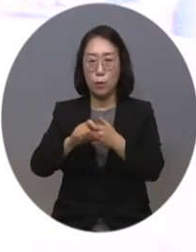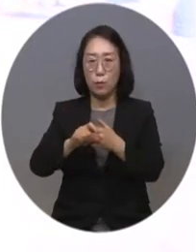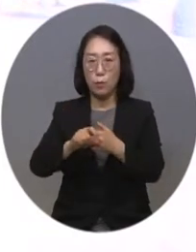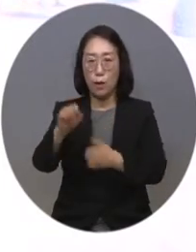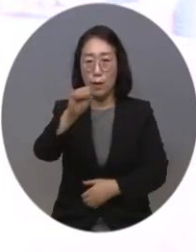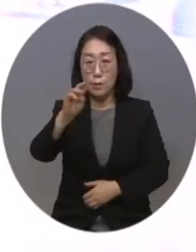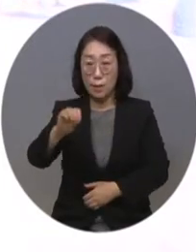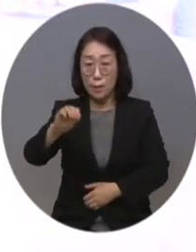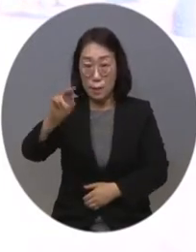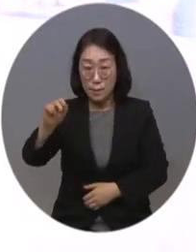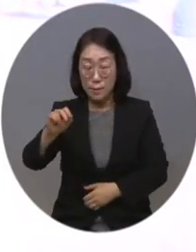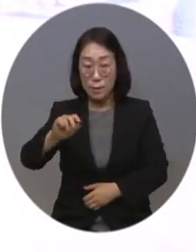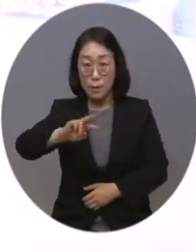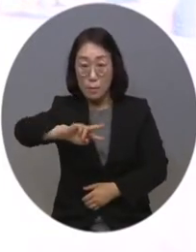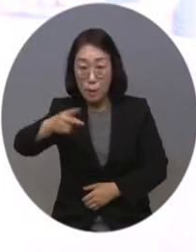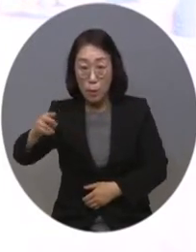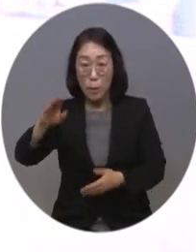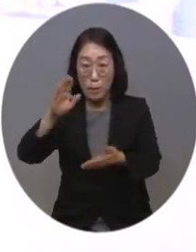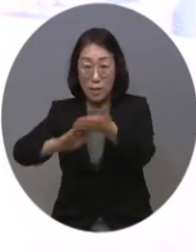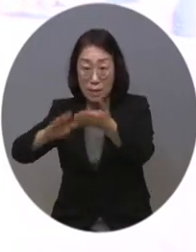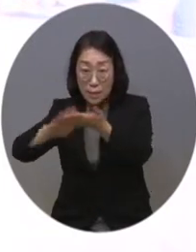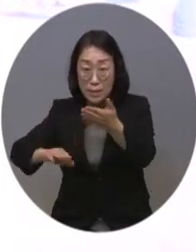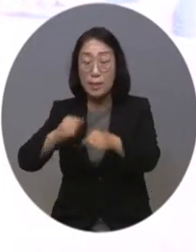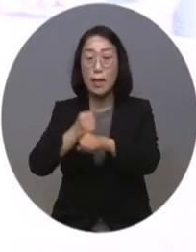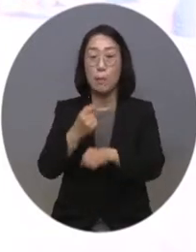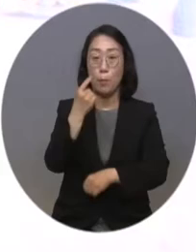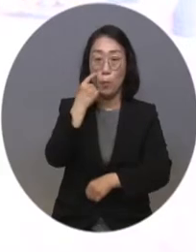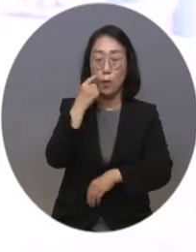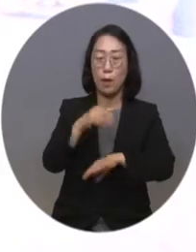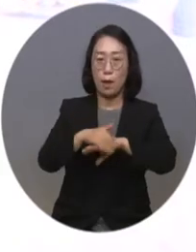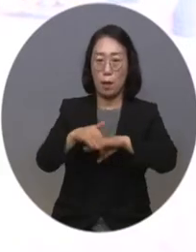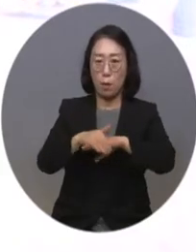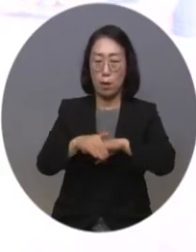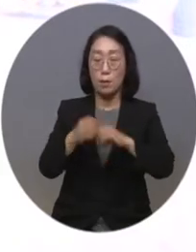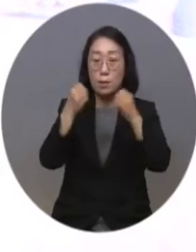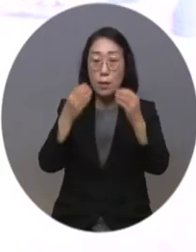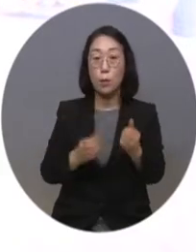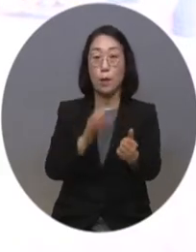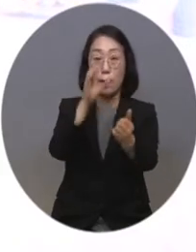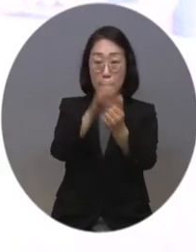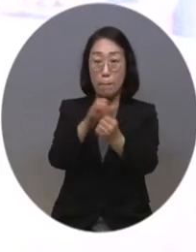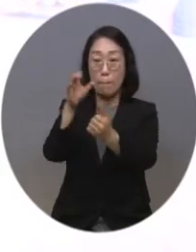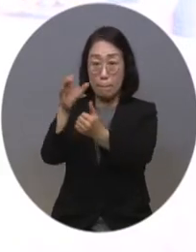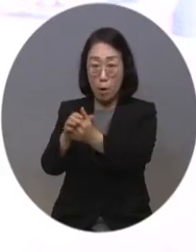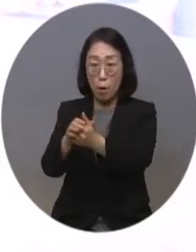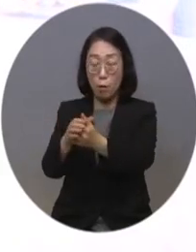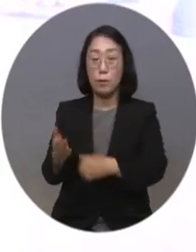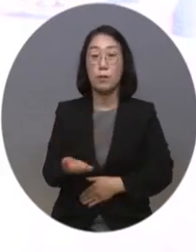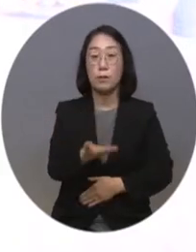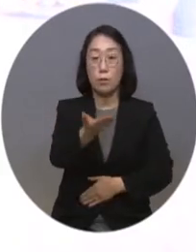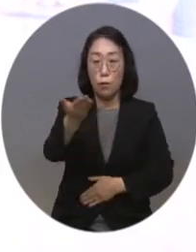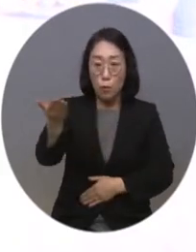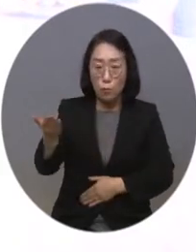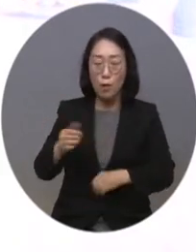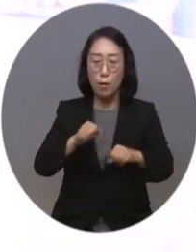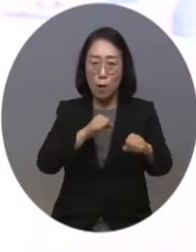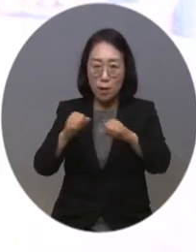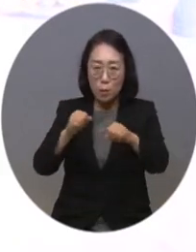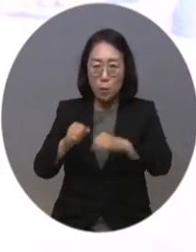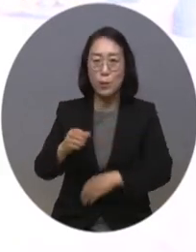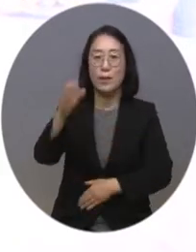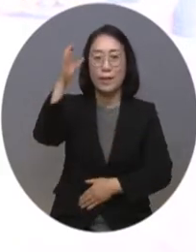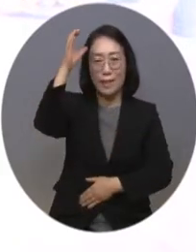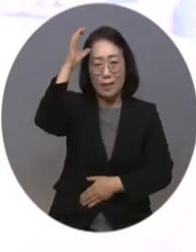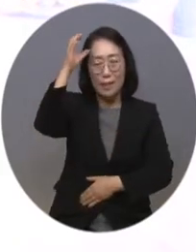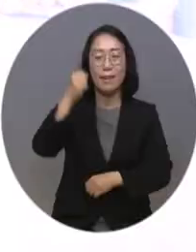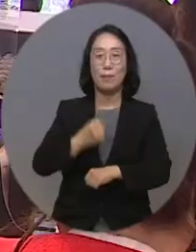홍보를 시도해 보려고 합니다. 또 그리고 우리 새롭게 위촉되신 홍보대사 여러분들의 활약 또한